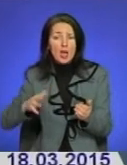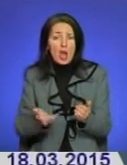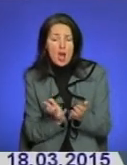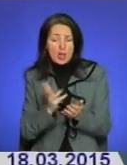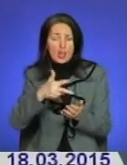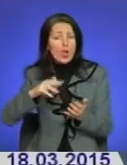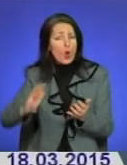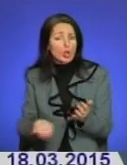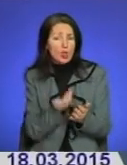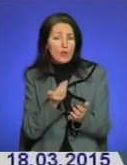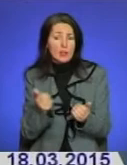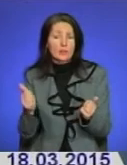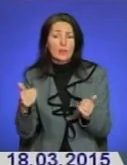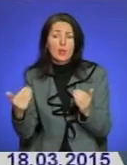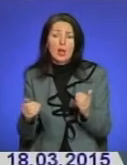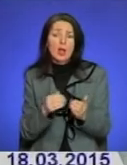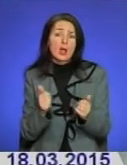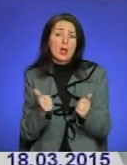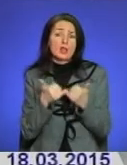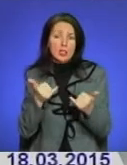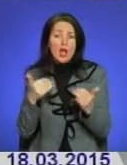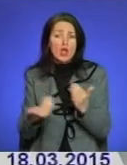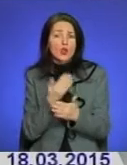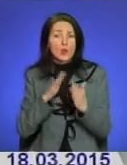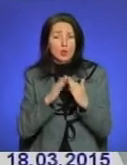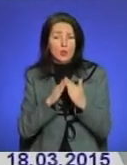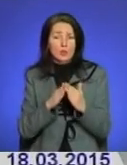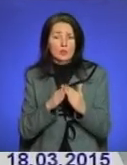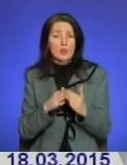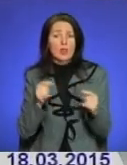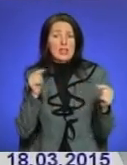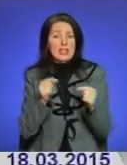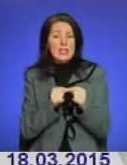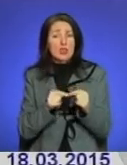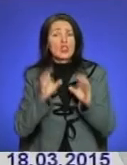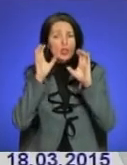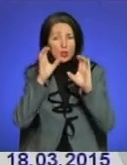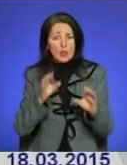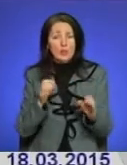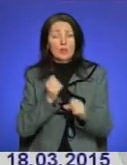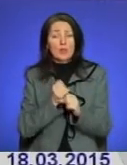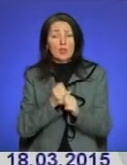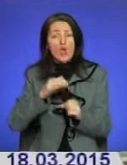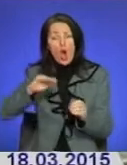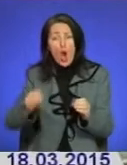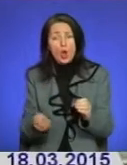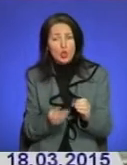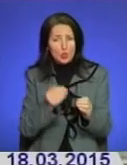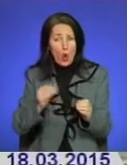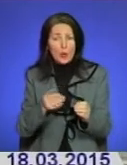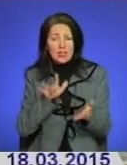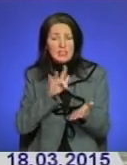На місці була наша знімальна група. Згідно з чинним законодавством, проводити розкопки у центрі міста без